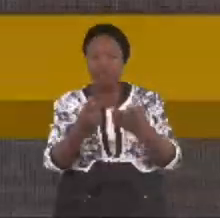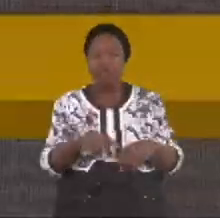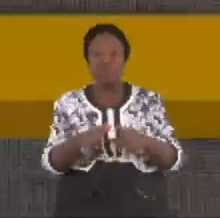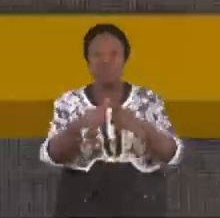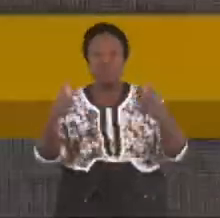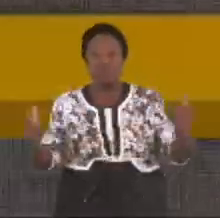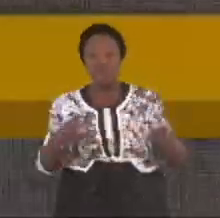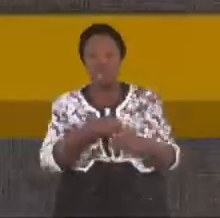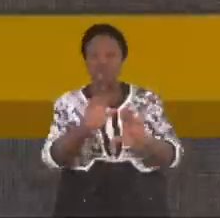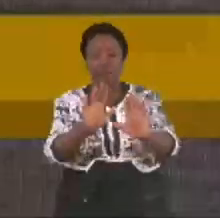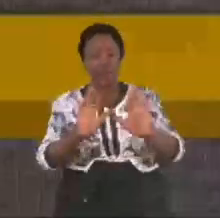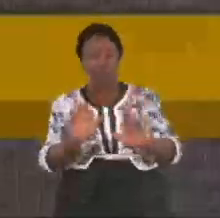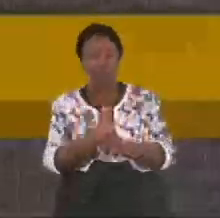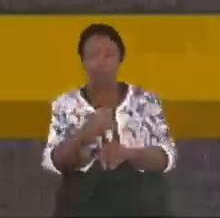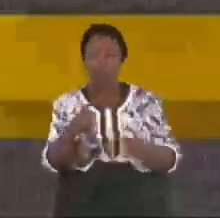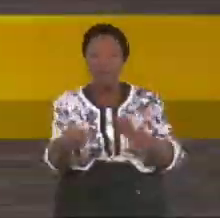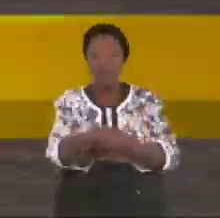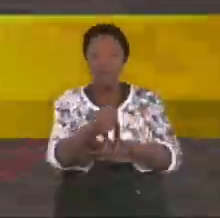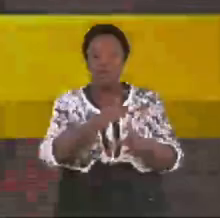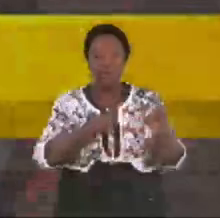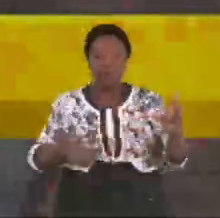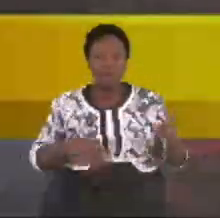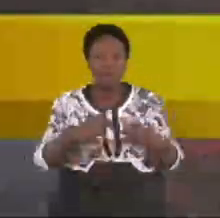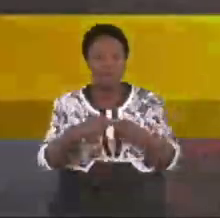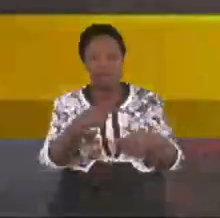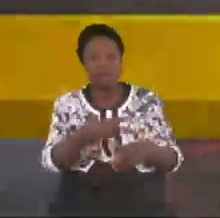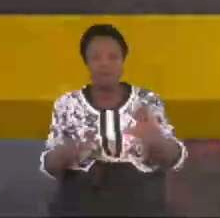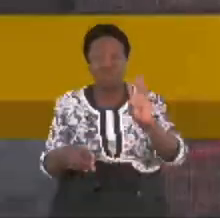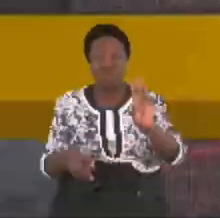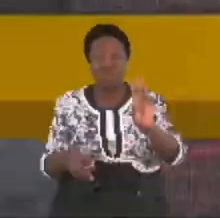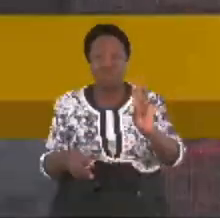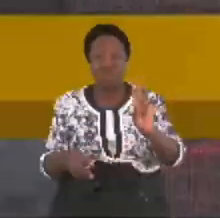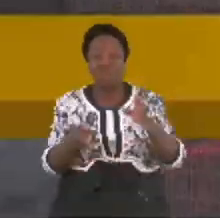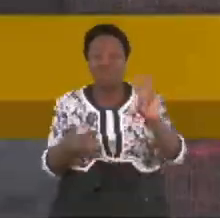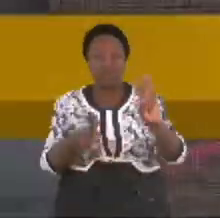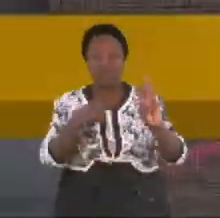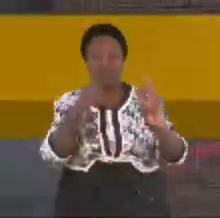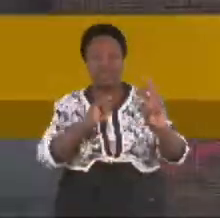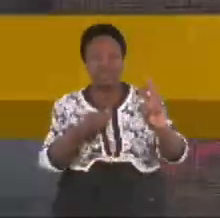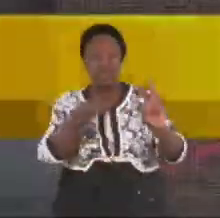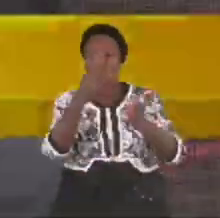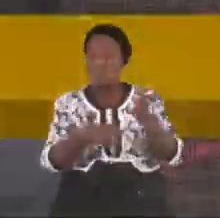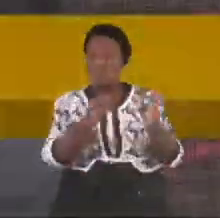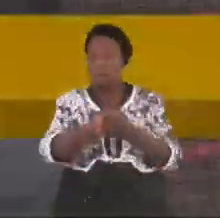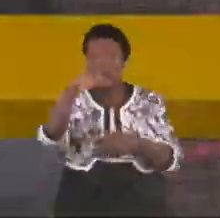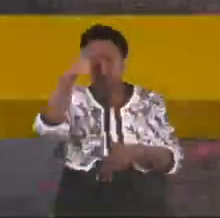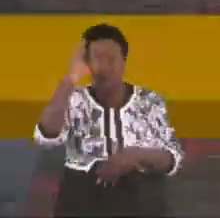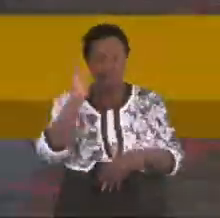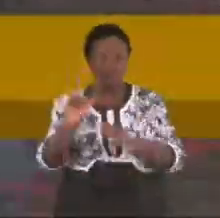l'Éternel arrive, ce jour grand et redoutable. Verset 6. On nous dit ce que cet homme